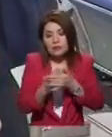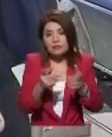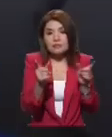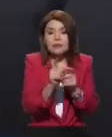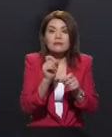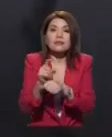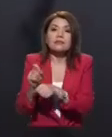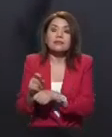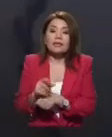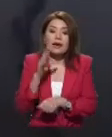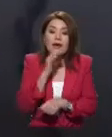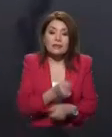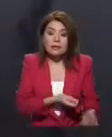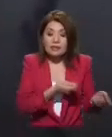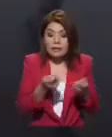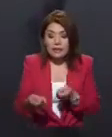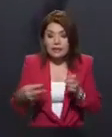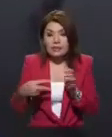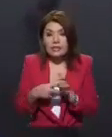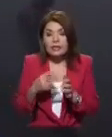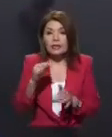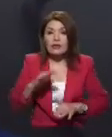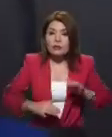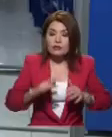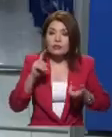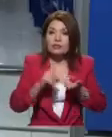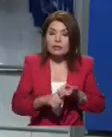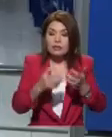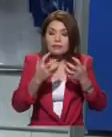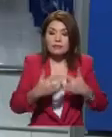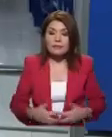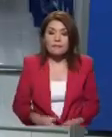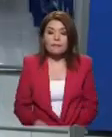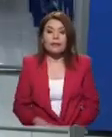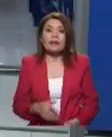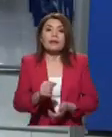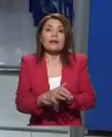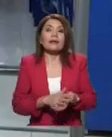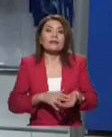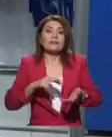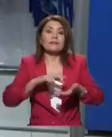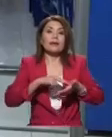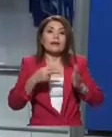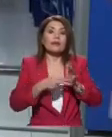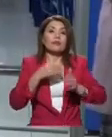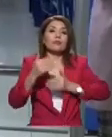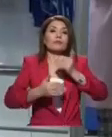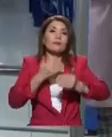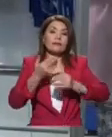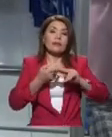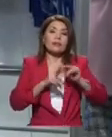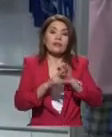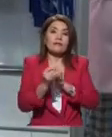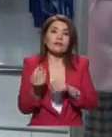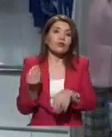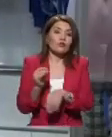тапсырыс бере аласыз. Жеткізу қызметінің құны тауарлардың салмағына байланысты есептеледі. Мы в дальнейшем планируем развивать и улучшать сервис керуен, планируем